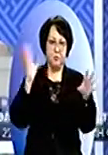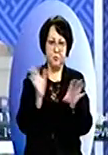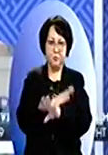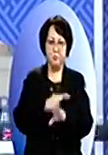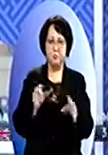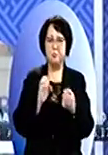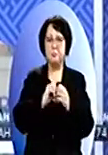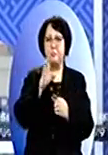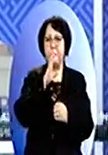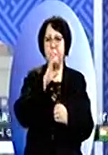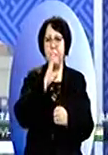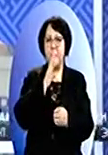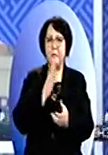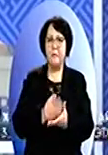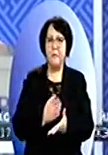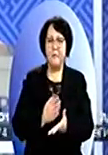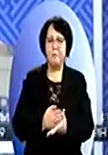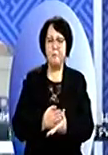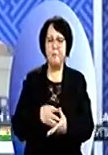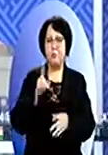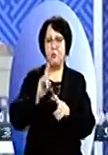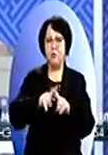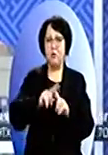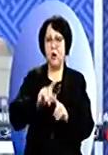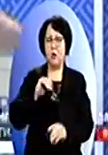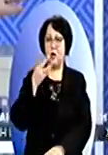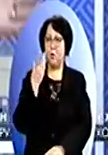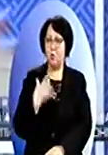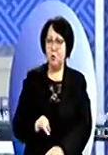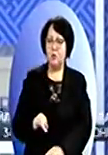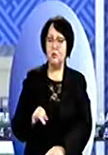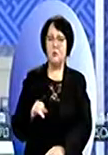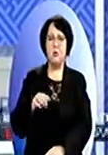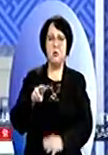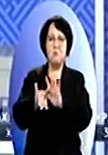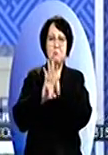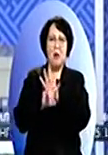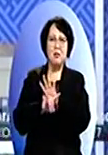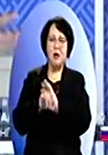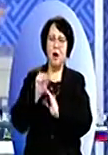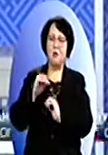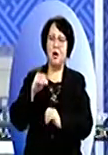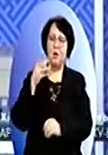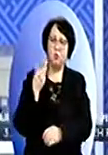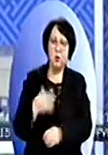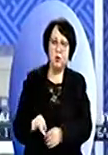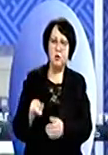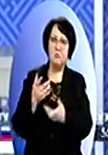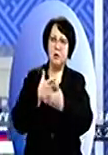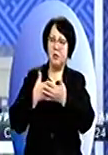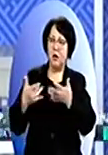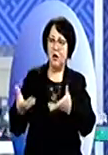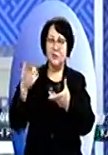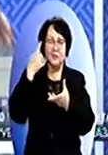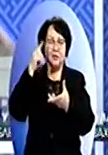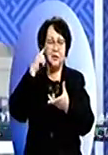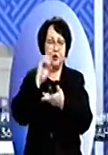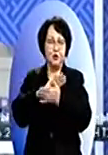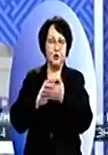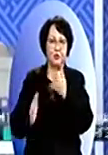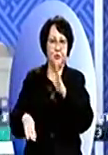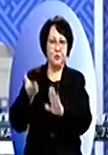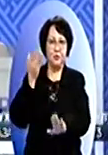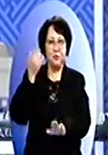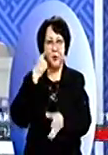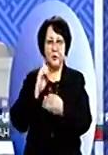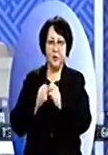Энд бол манайх хөдөө аж ахуйн бүтээгдэхүүнээсээ, мал аж ахуйн бүтээгдэхүүнээсээ шинэ бүтээл, оновчтой санаачлал гаргаж дэлхийн